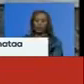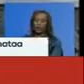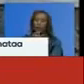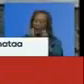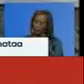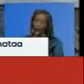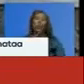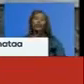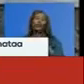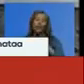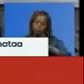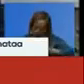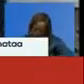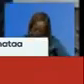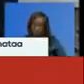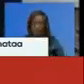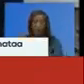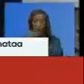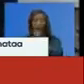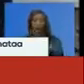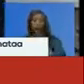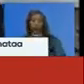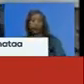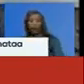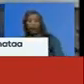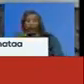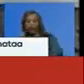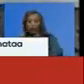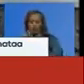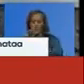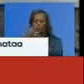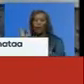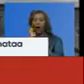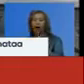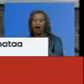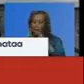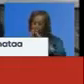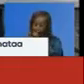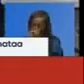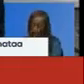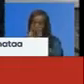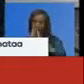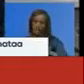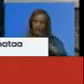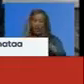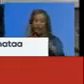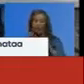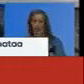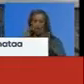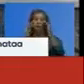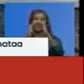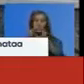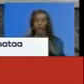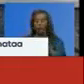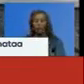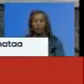ይመኛሉ፣ ይደክማሉ። በሀገር ውስጥና በውጭ ሆነው ስለ ሀገር አንድነትና ሰላም፣ ስለ ፍትህና እኩልነት